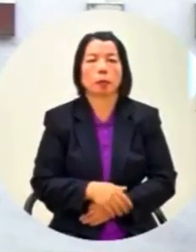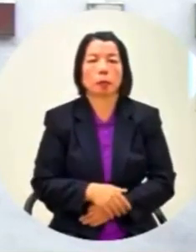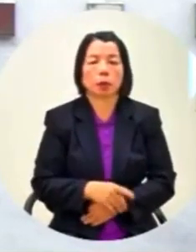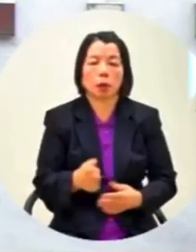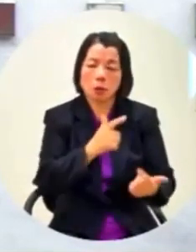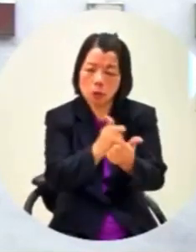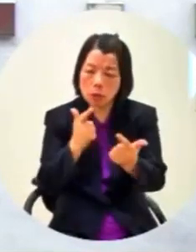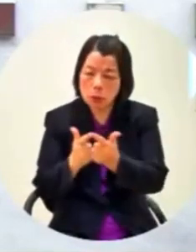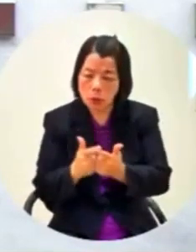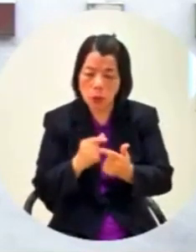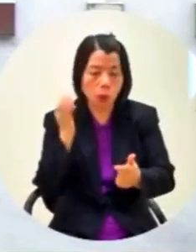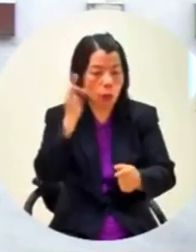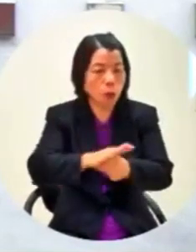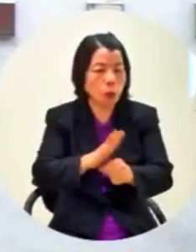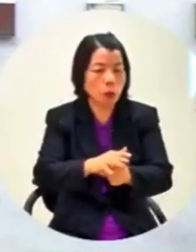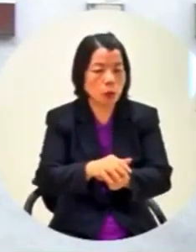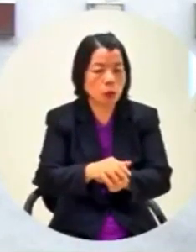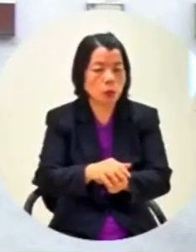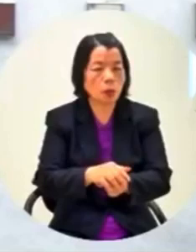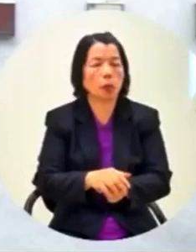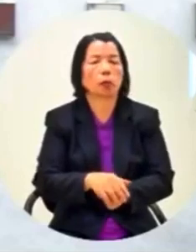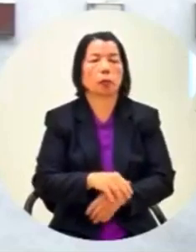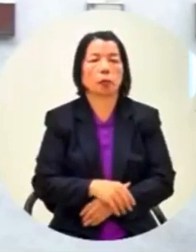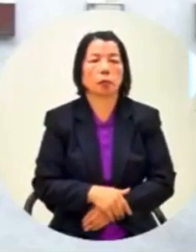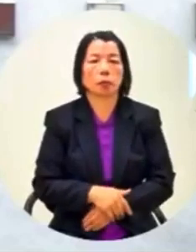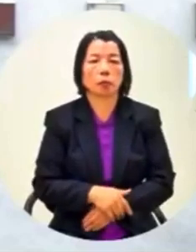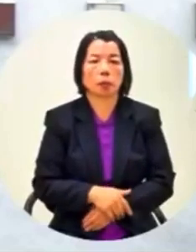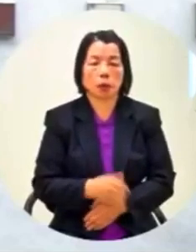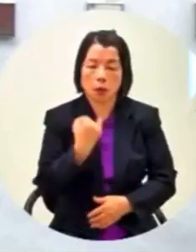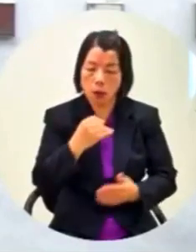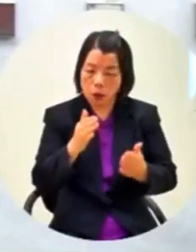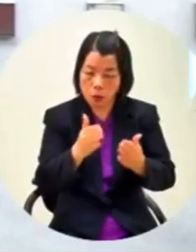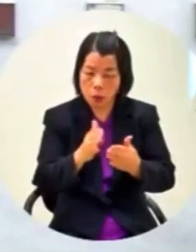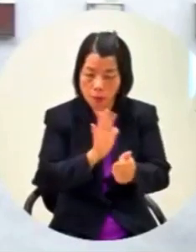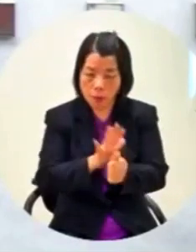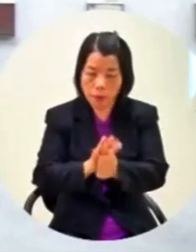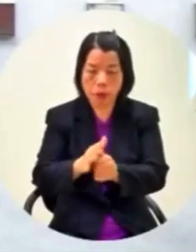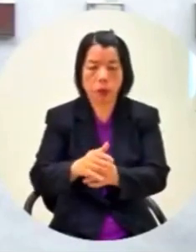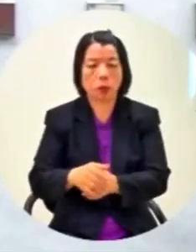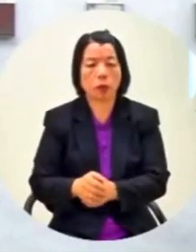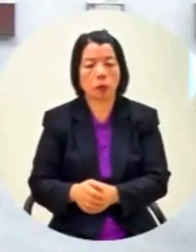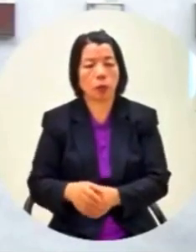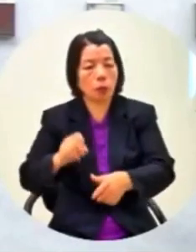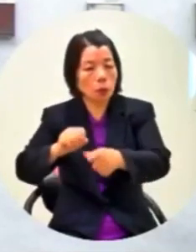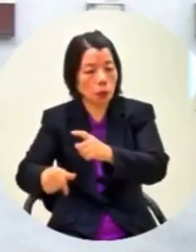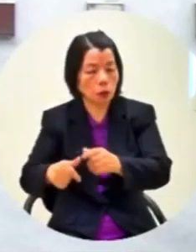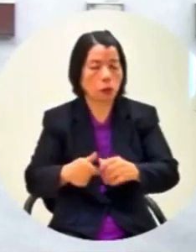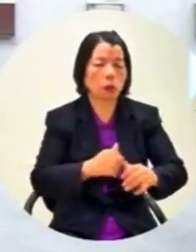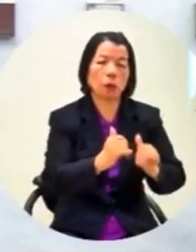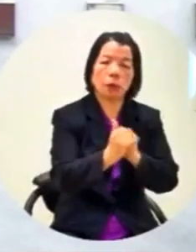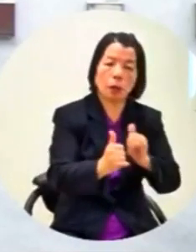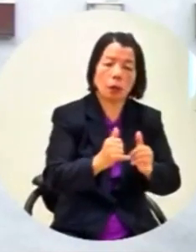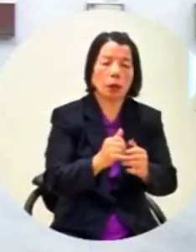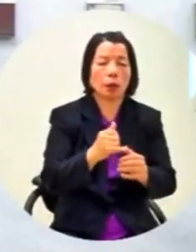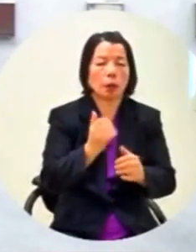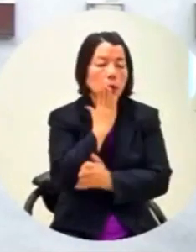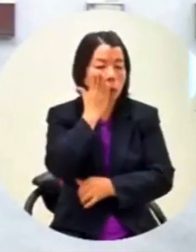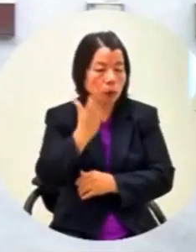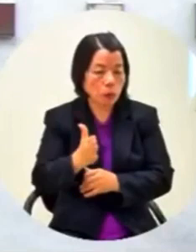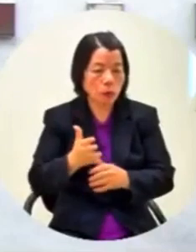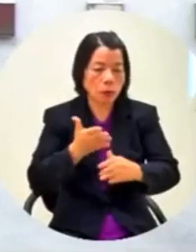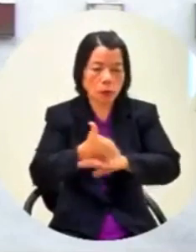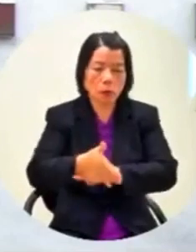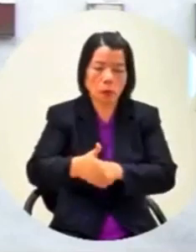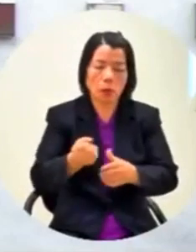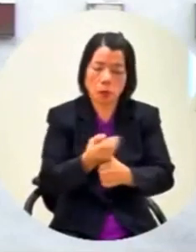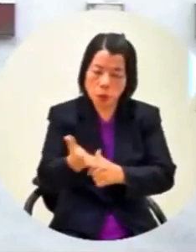助，期待能够协助产业以及民众顺利度过疫情的影响。高